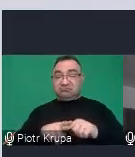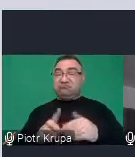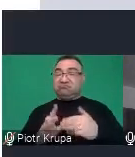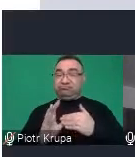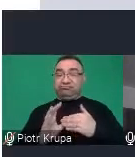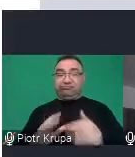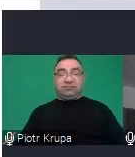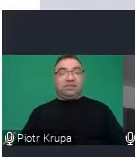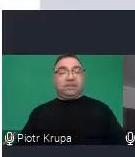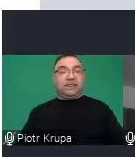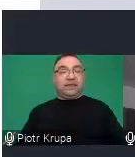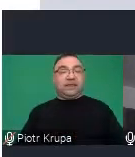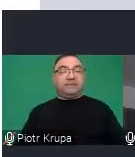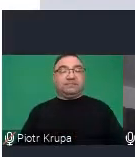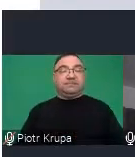miesiąc.